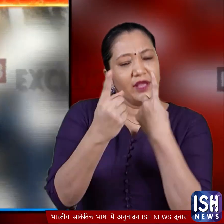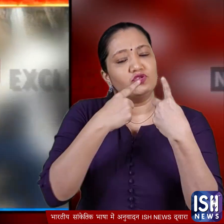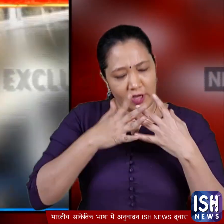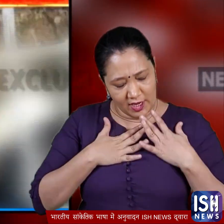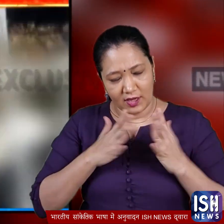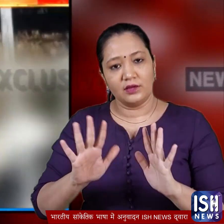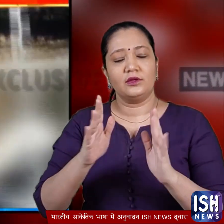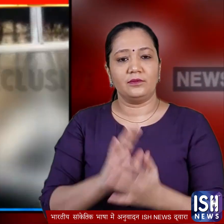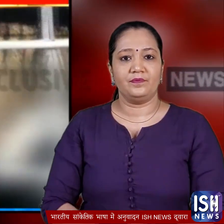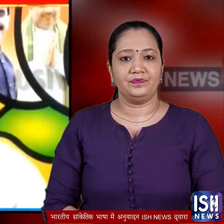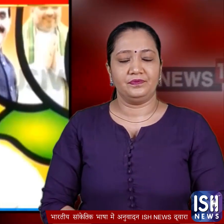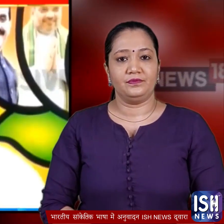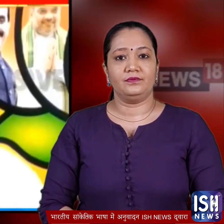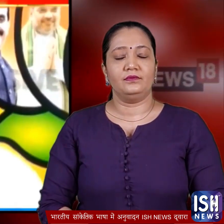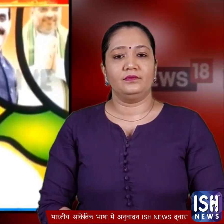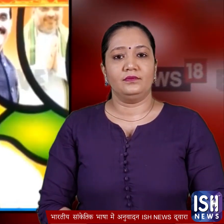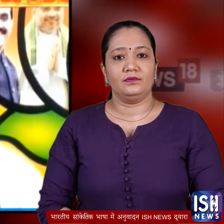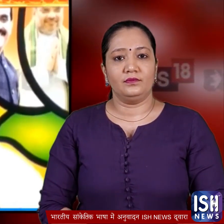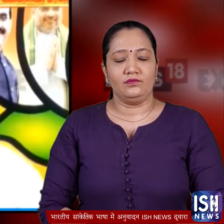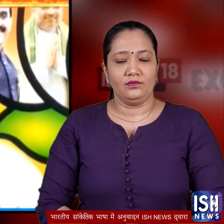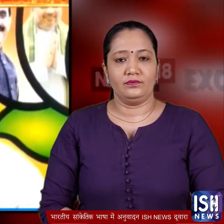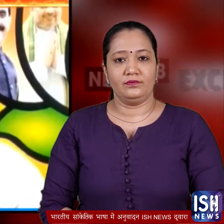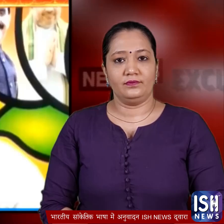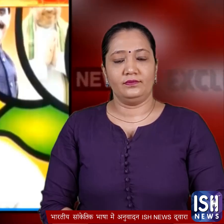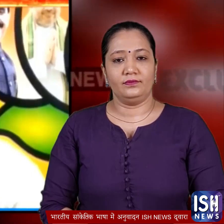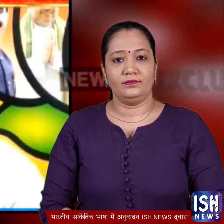की न्यायिक जांच कराने का ऐलान किया। जो भी